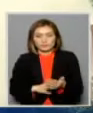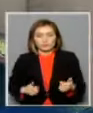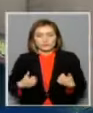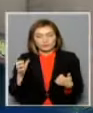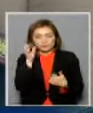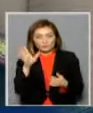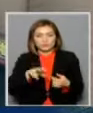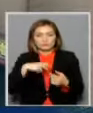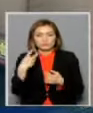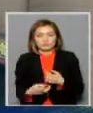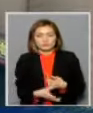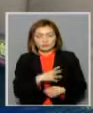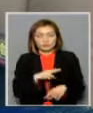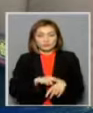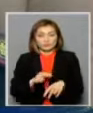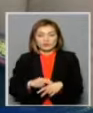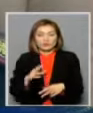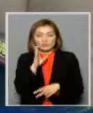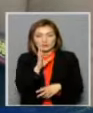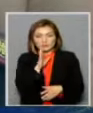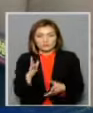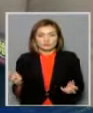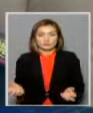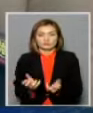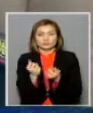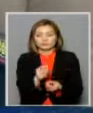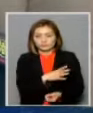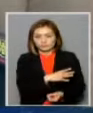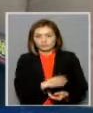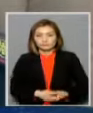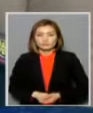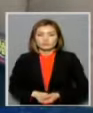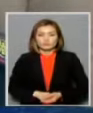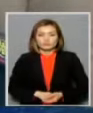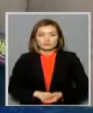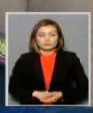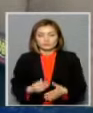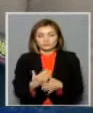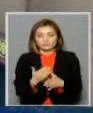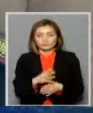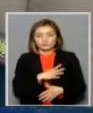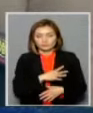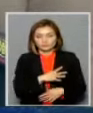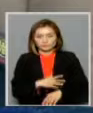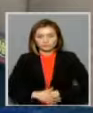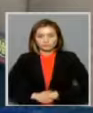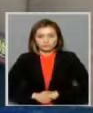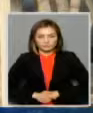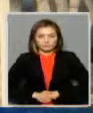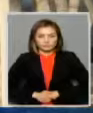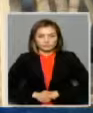не послушалась и выпрыгнула с моста. Девушку вытащили из воды и оказали первую медицинскую